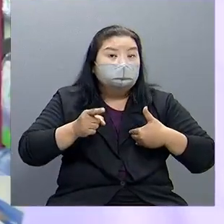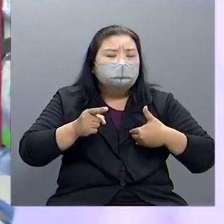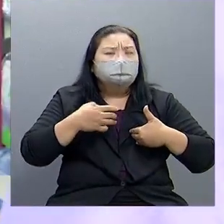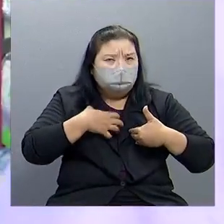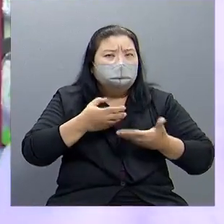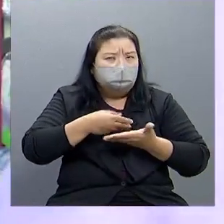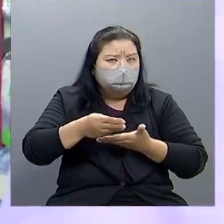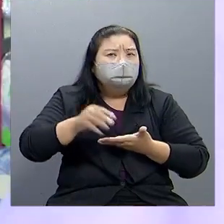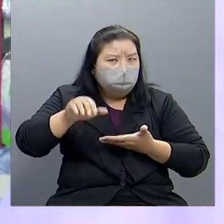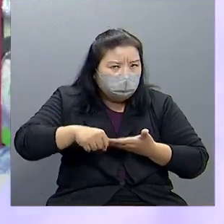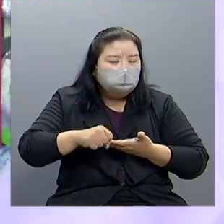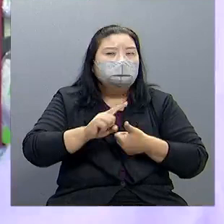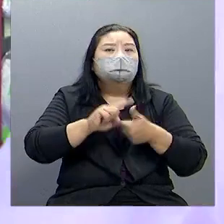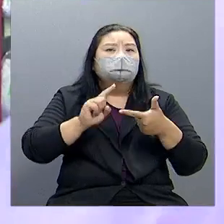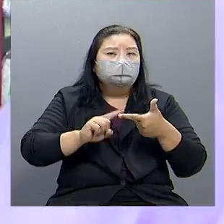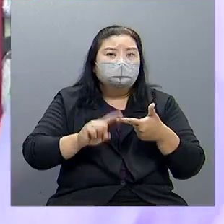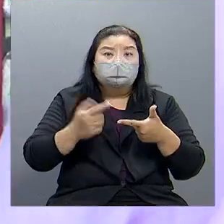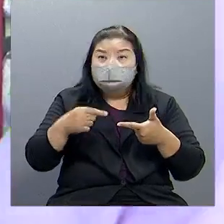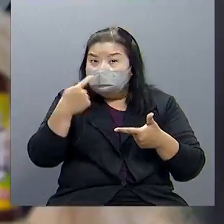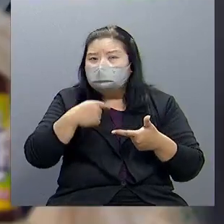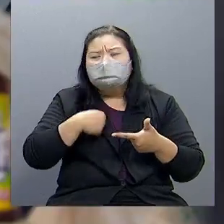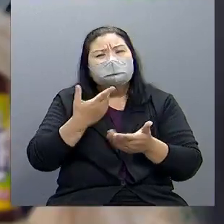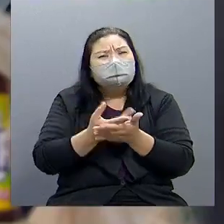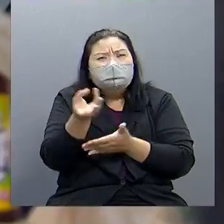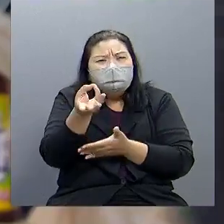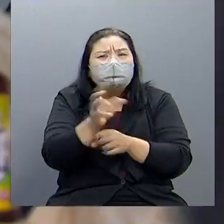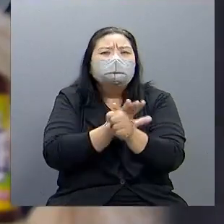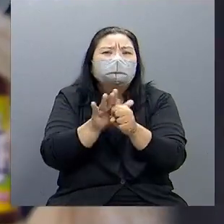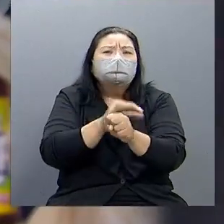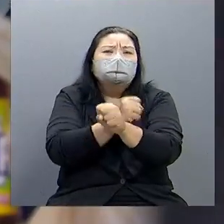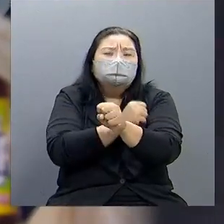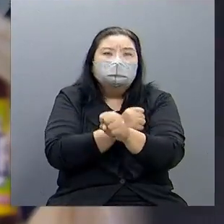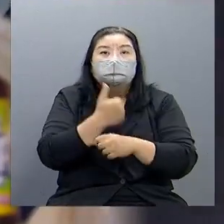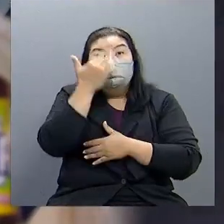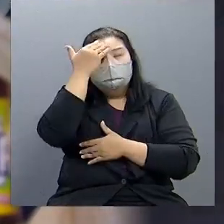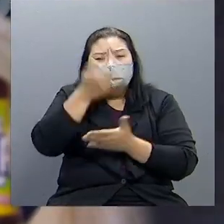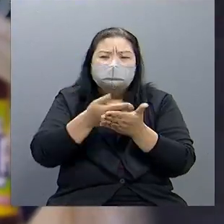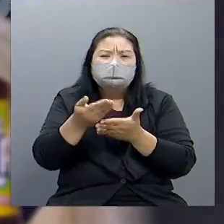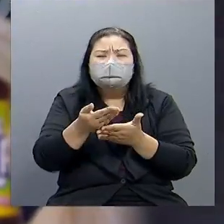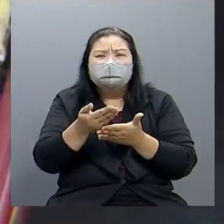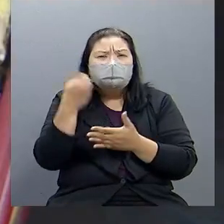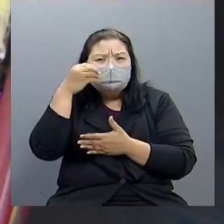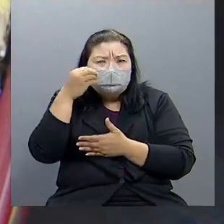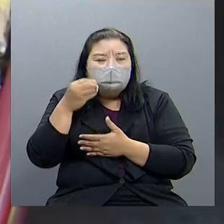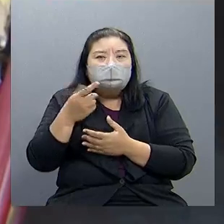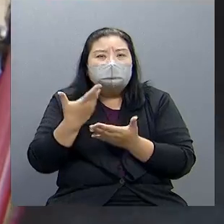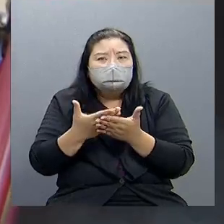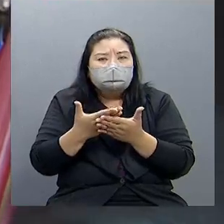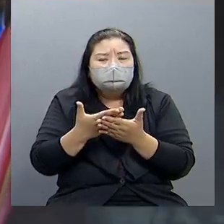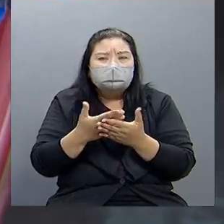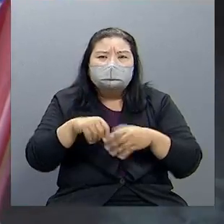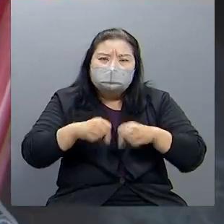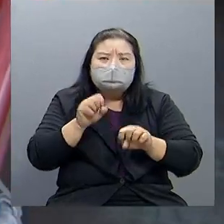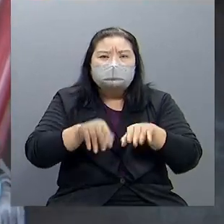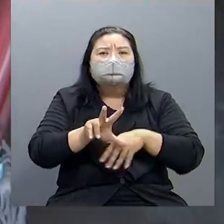โดยเฉพาะผู้ที่มีรายได้ไม่สูงซึ่งก็จะซื้อสินค้าเล็กๆน้อยๆค่ะแล้วก็ค่อนข้างบ่อยภายในวงเงินไม่เกิน300 บาทต่อครั้งนะ